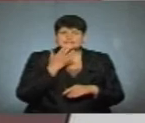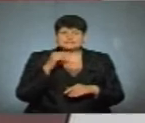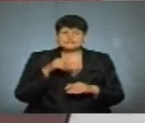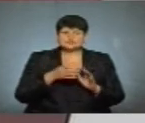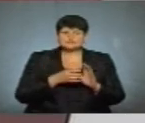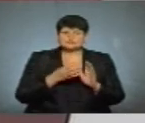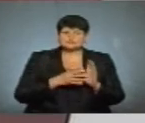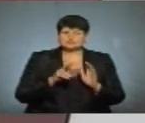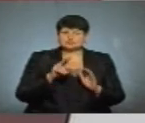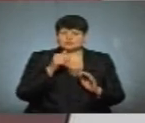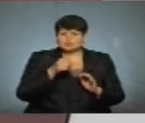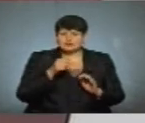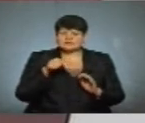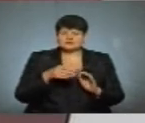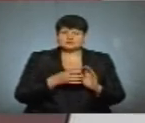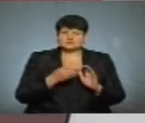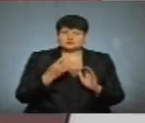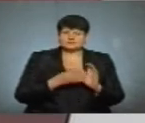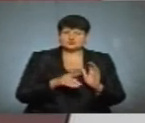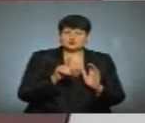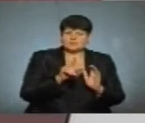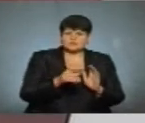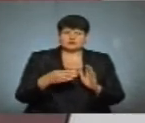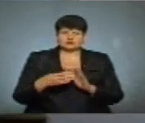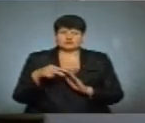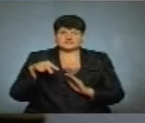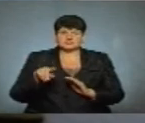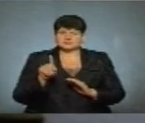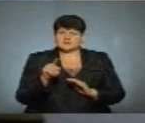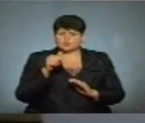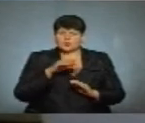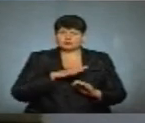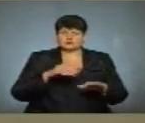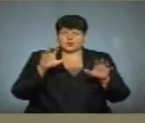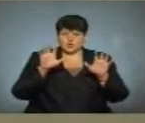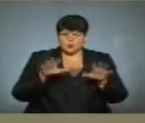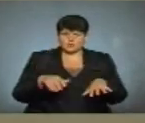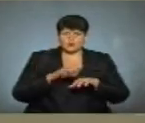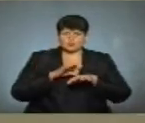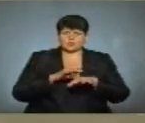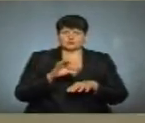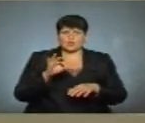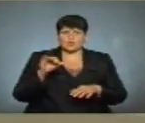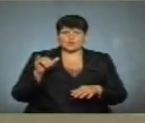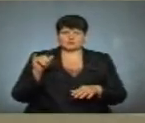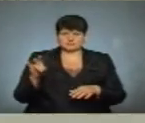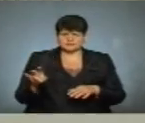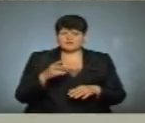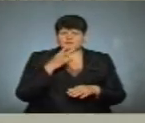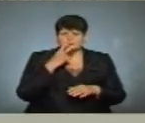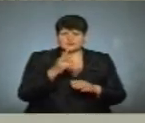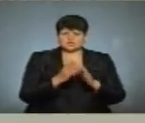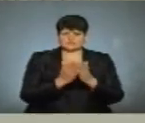1992 року, а з 1991 до 2001 була головою проводу ОУН. На цих кадрах ви бачите цю